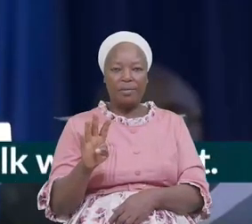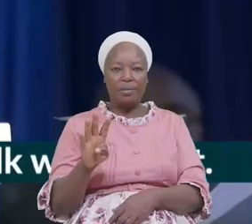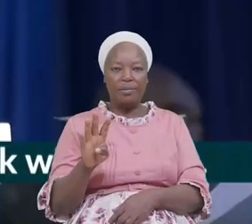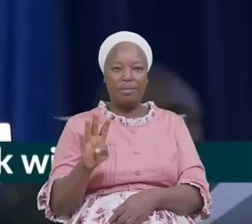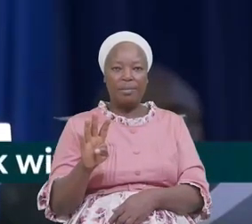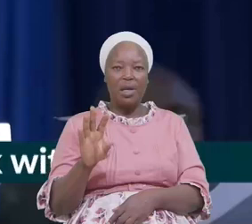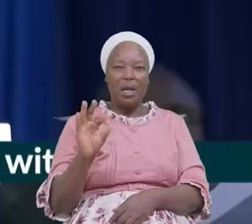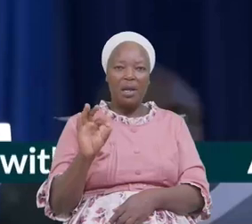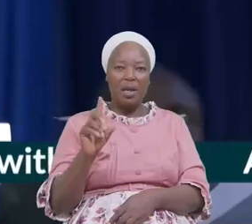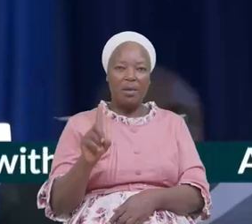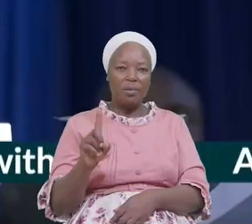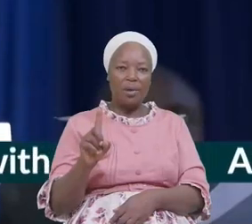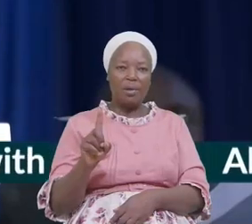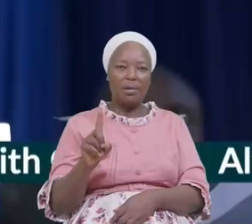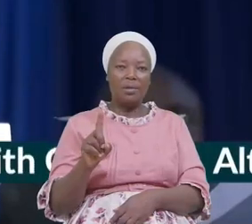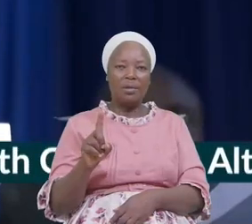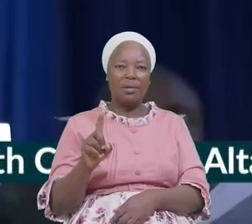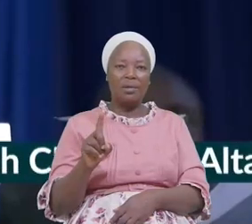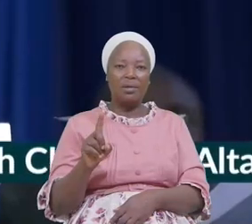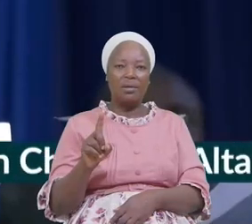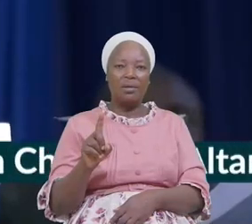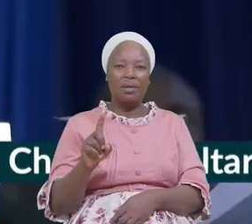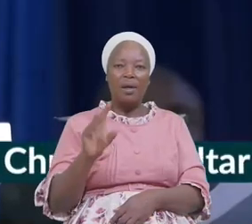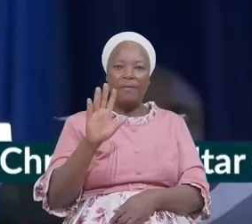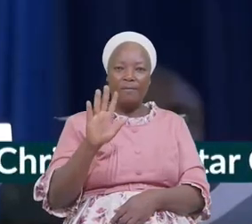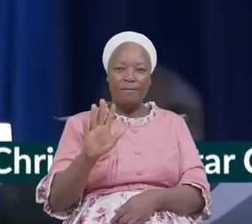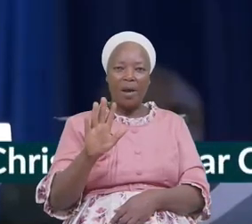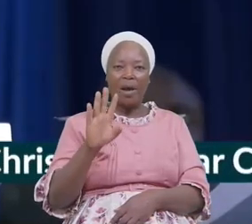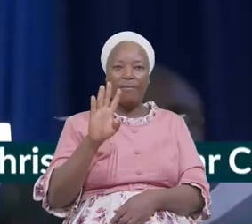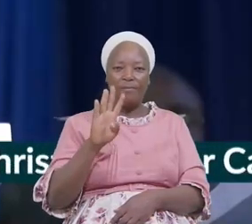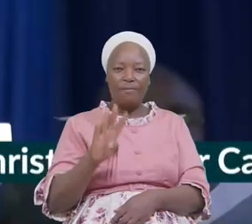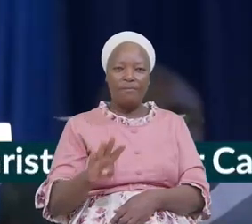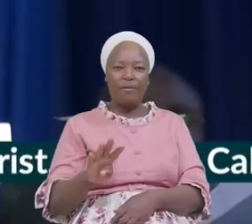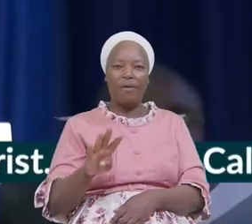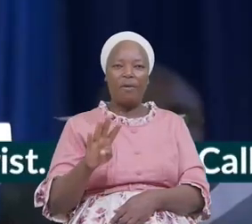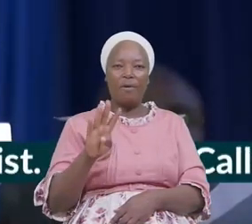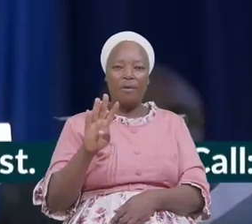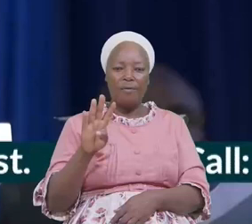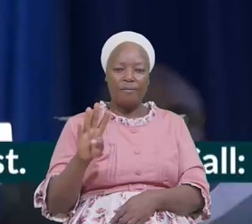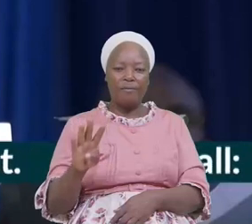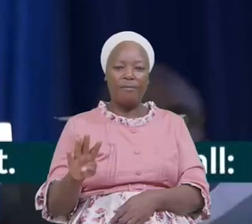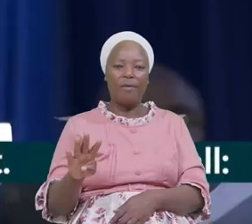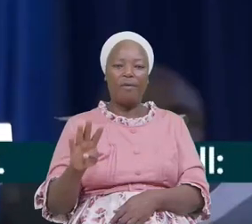plus 234 91 54 44